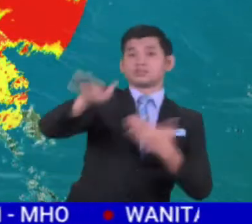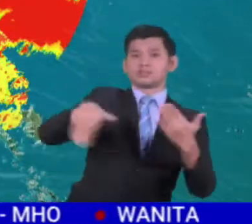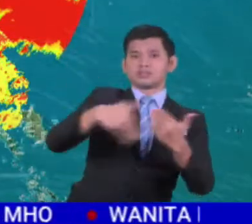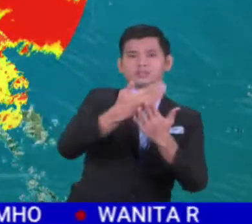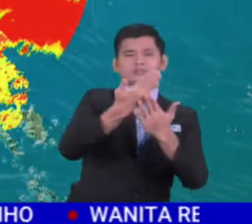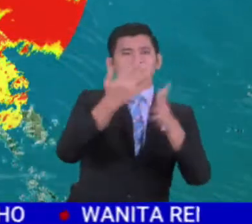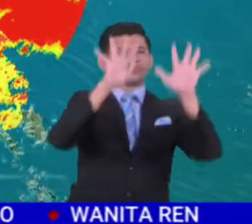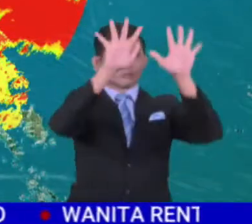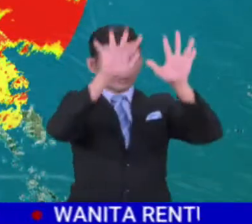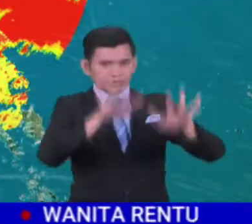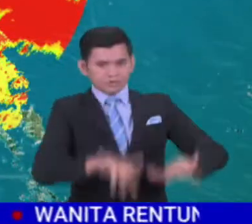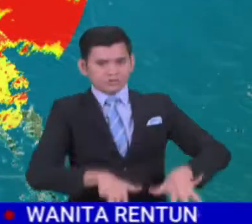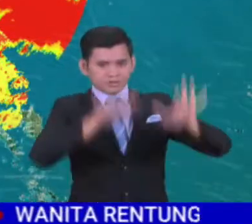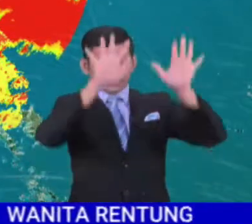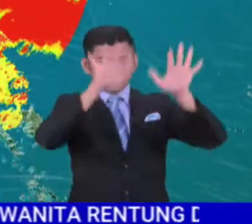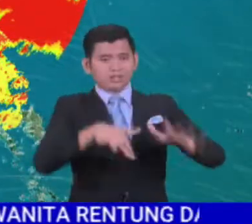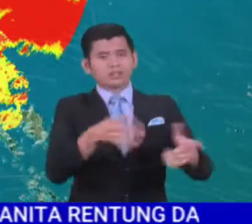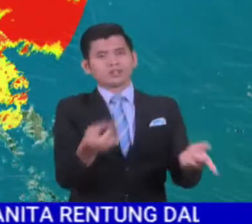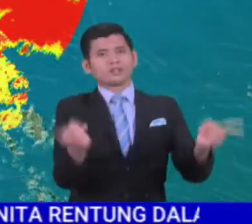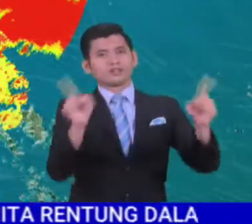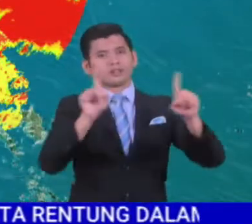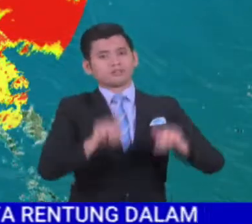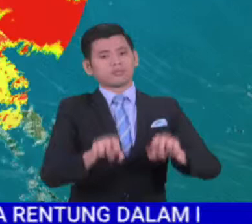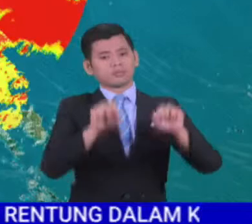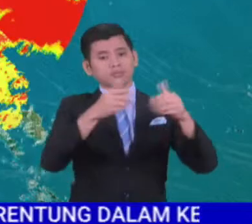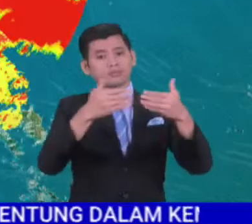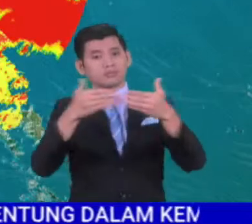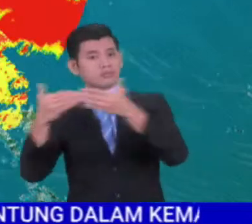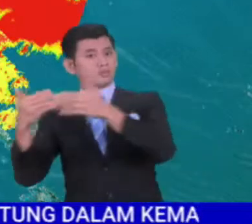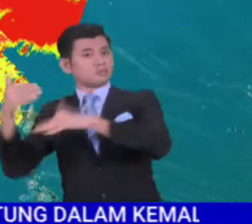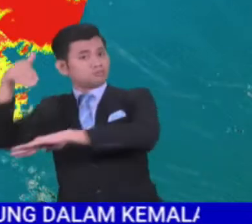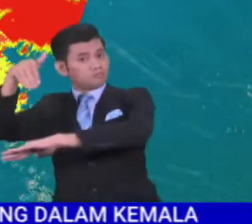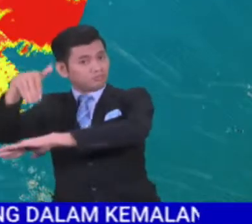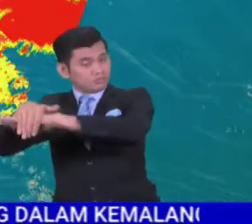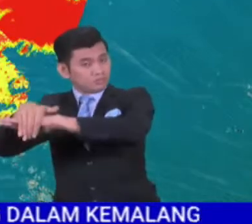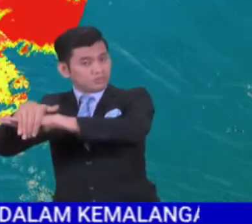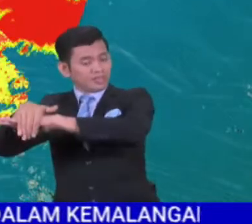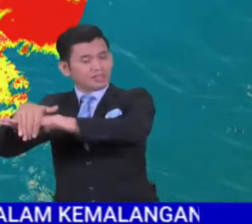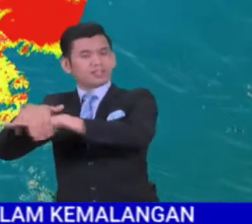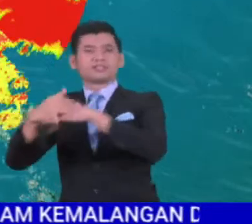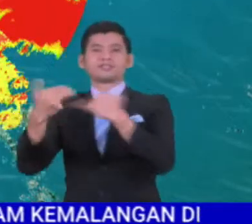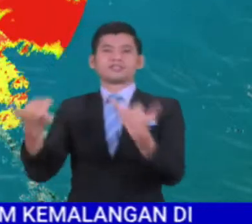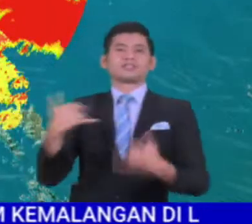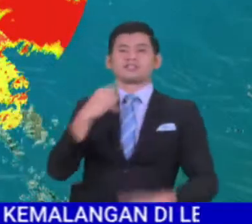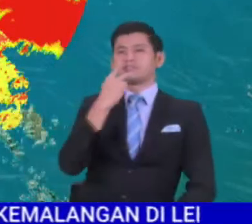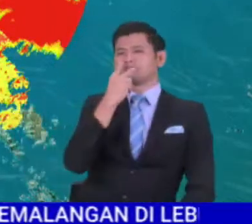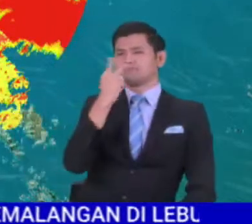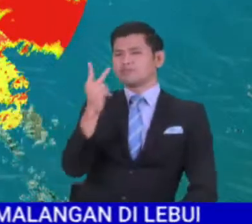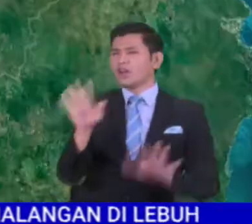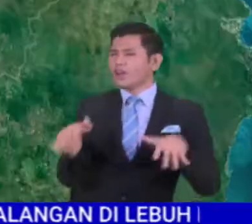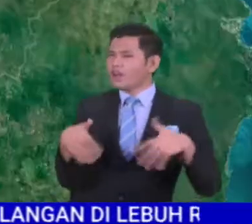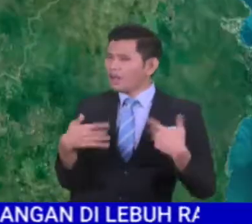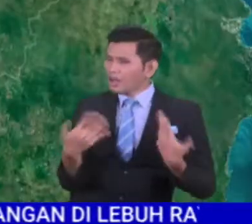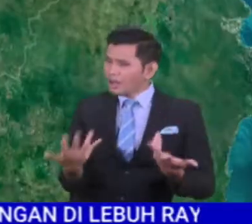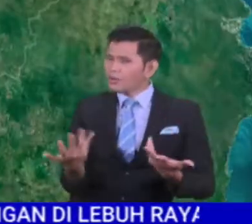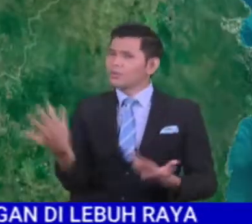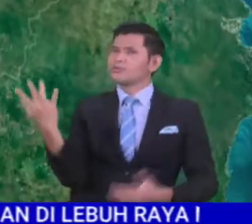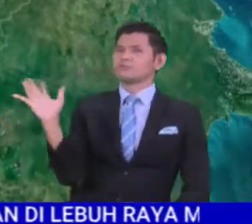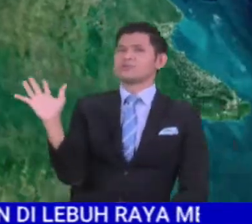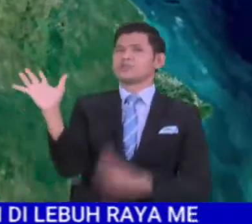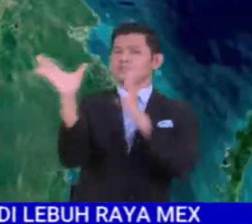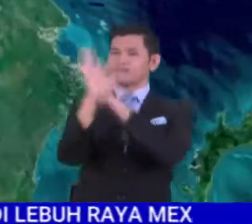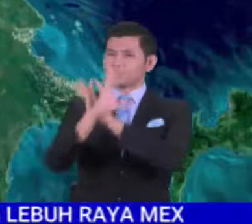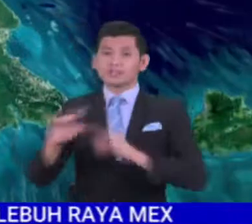negeri. Hujan ini dijangka boleh berlarutan sehingga ke tengah malam nanti. Seterusnya kita lihat keadaan cuaca di sebelah Malaysia Timur